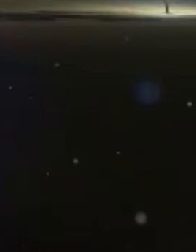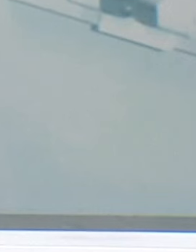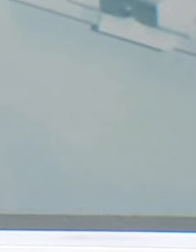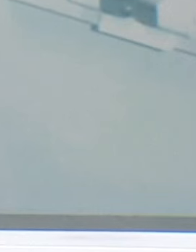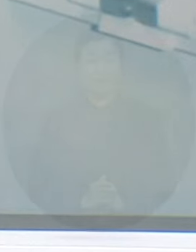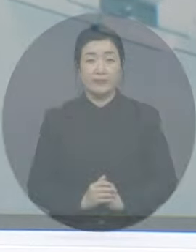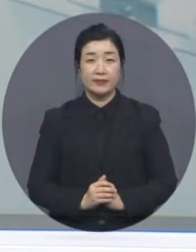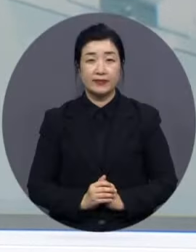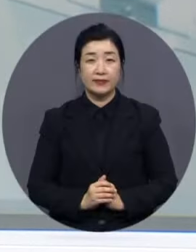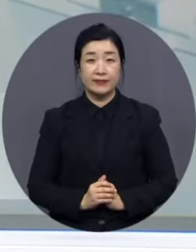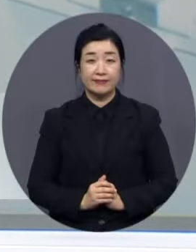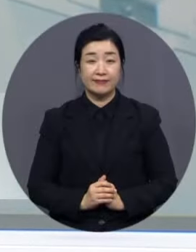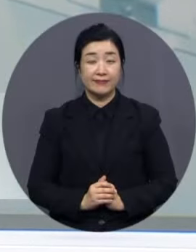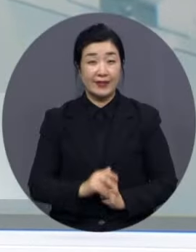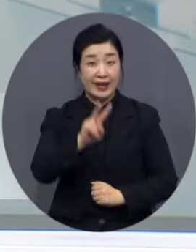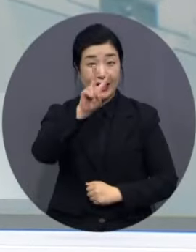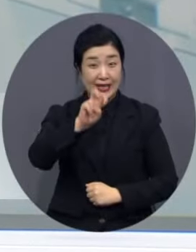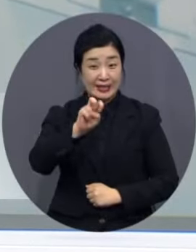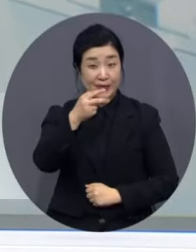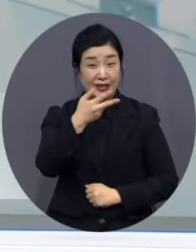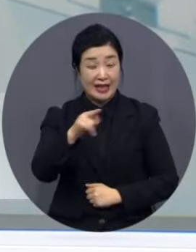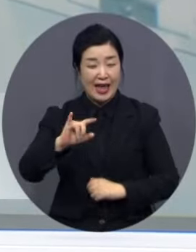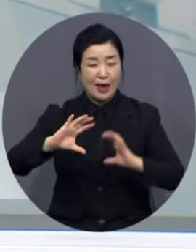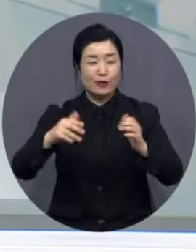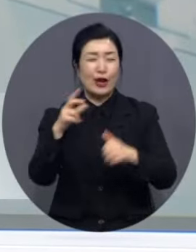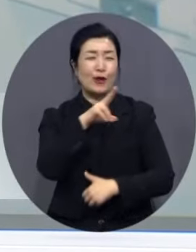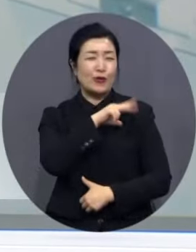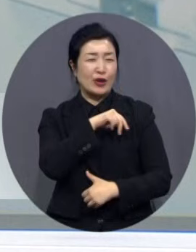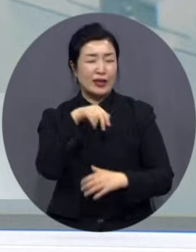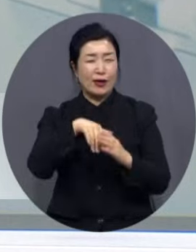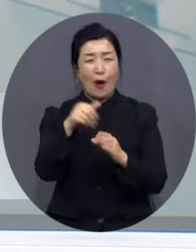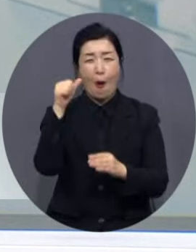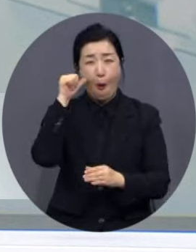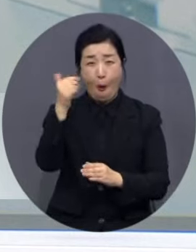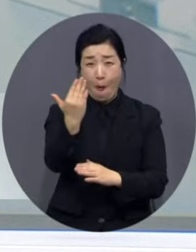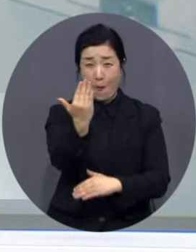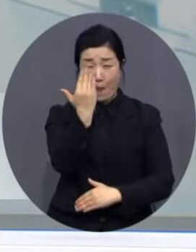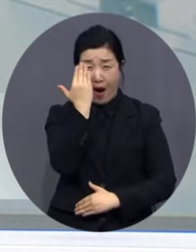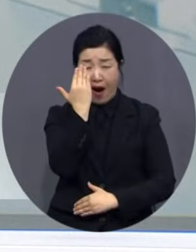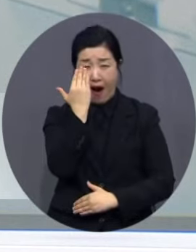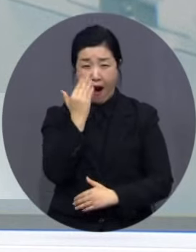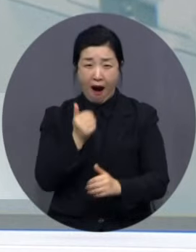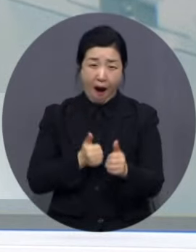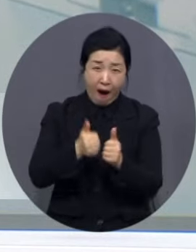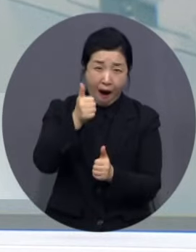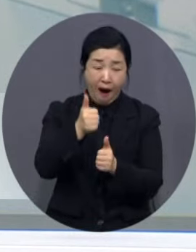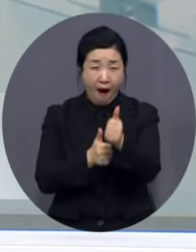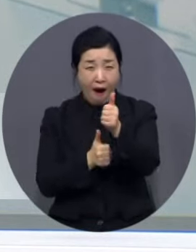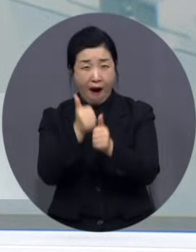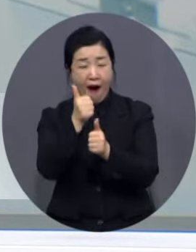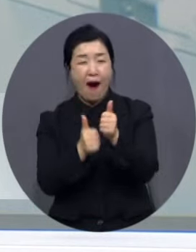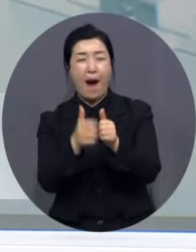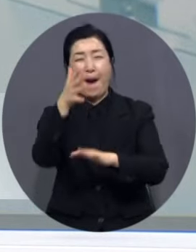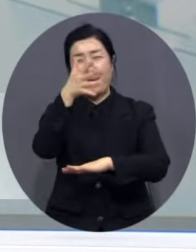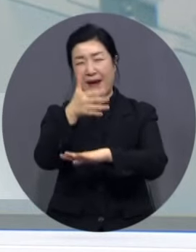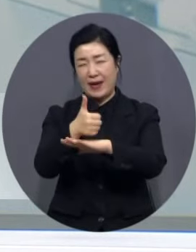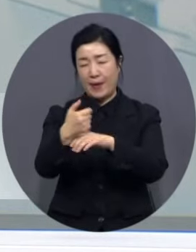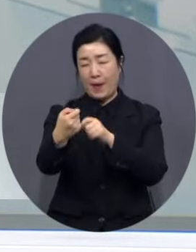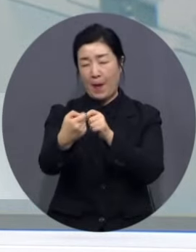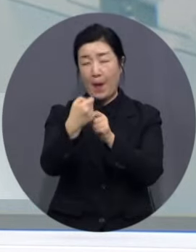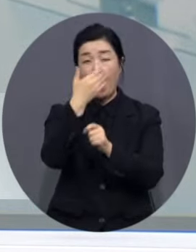호소했습니다 예 22대 국회의원 선거 이제 닷세 앞으로 다가오면서 치열했던 선거전이 막판으로 치닫고